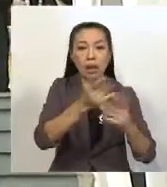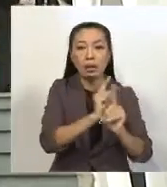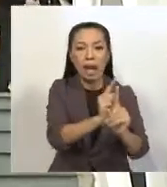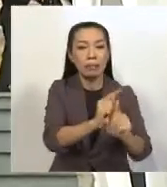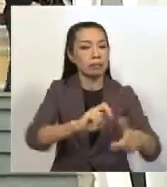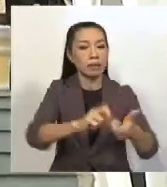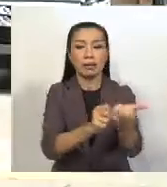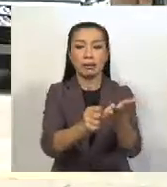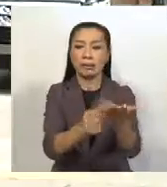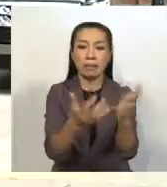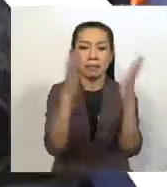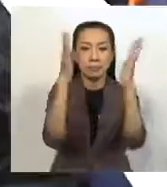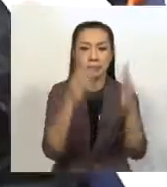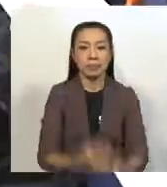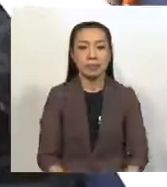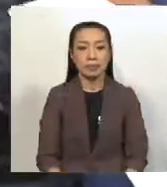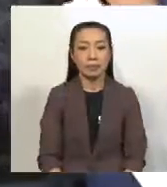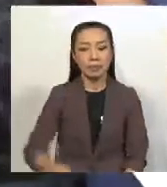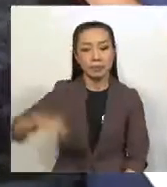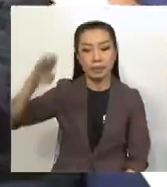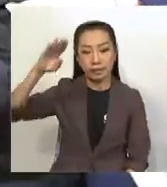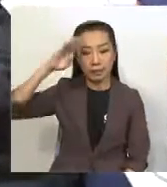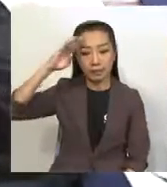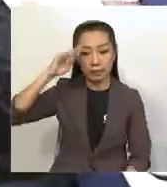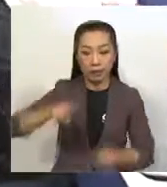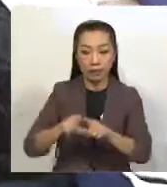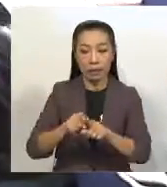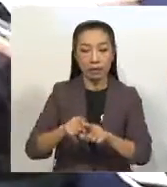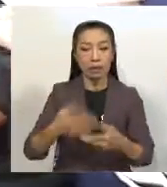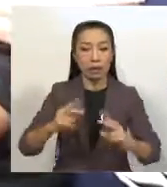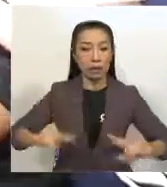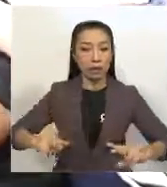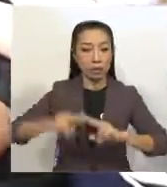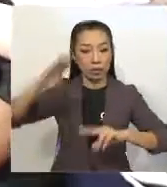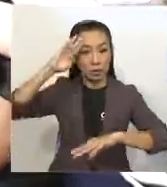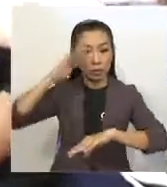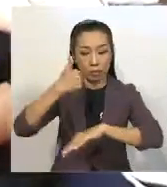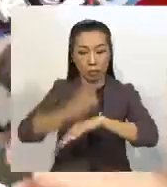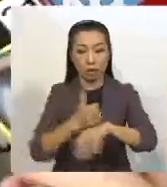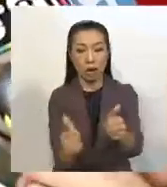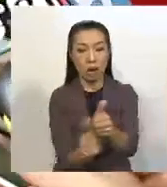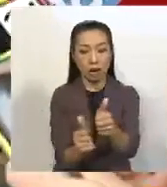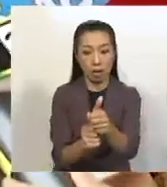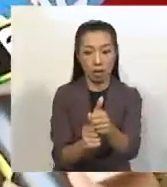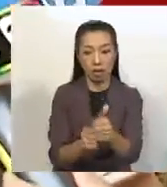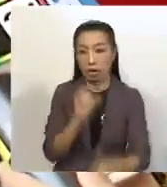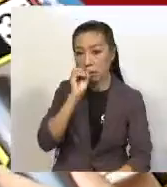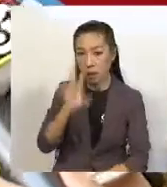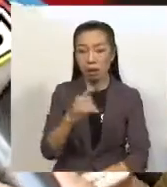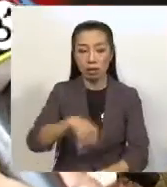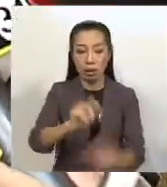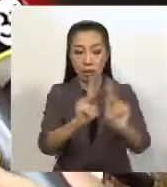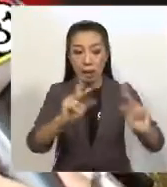ไขขณะที่พลเอกชัยชาญช้างมงคลรัฐมนตรีช่วยว่าการกระทรวงกลาโหมบอกว่าการประชุ